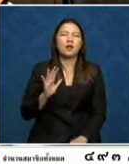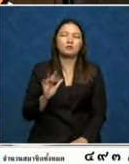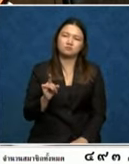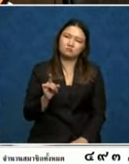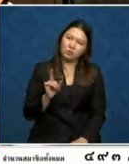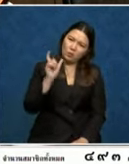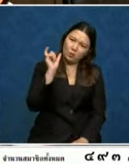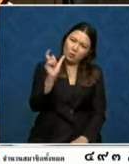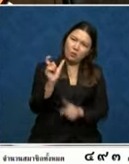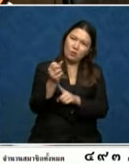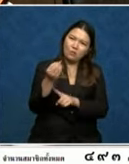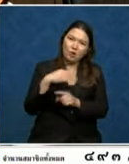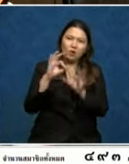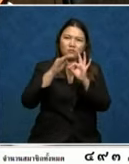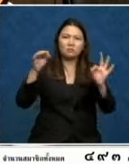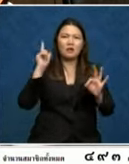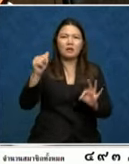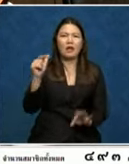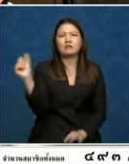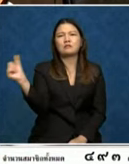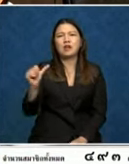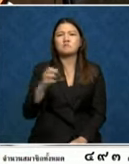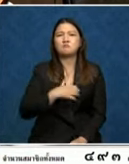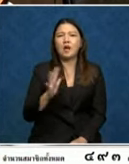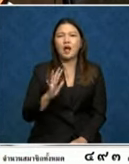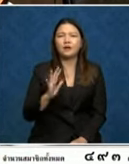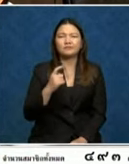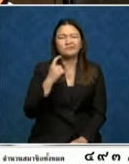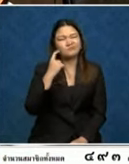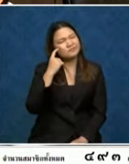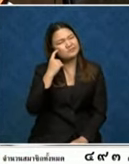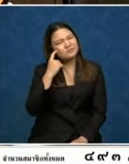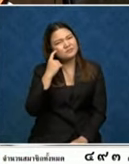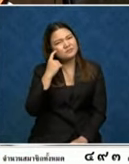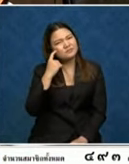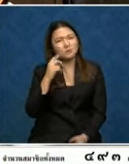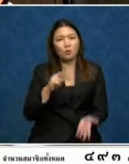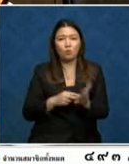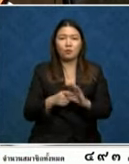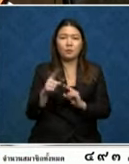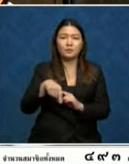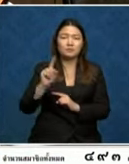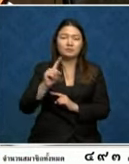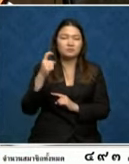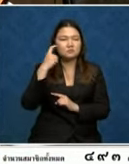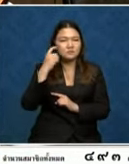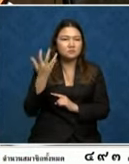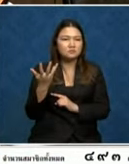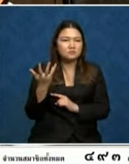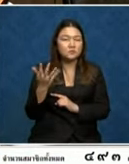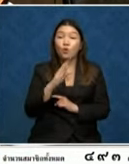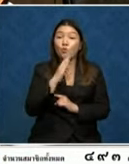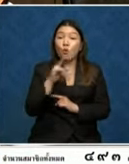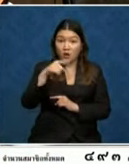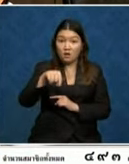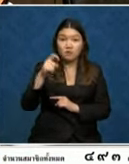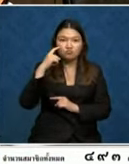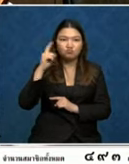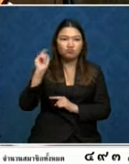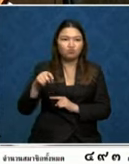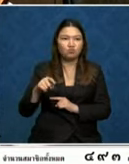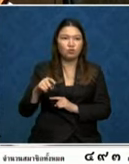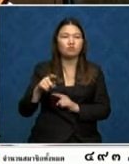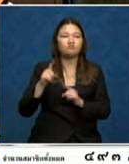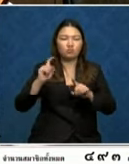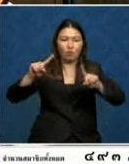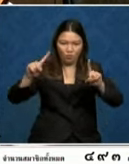MTVแะกันฉะนั้น ข้อเสนอของผมกคงเป็นขอเสนอในรัษณะว่ากควรจะต้องใส